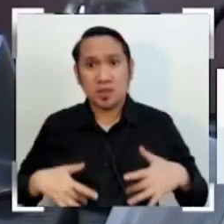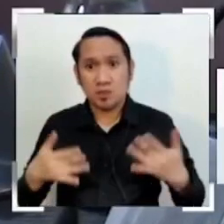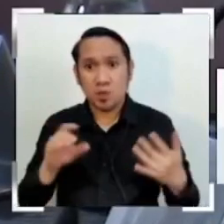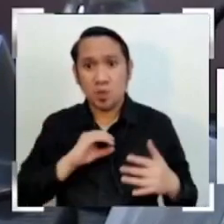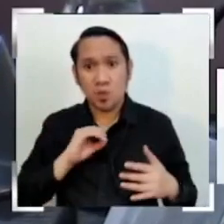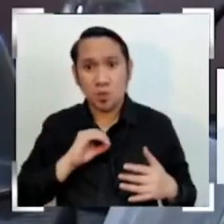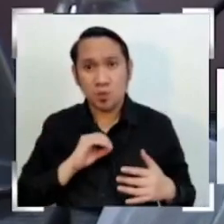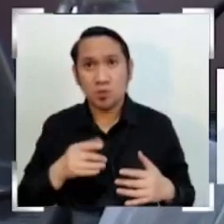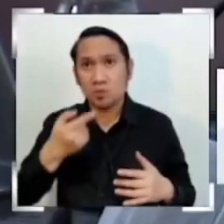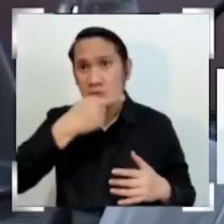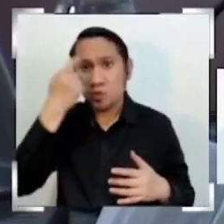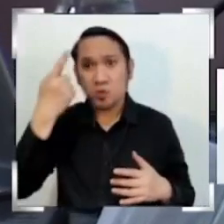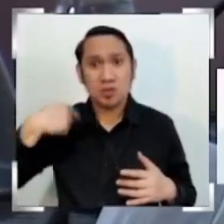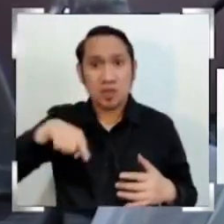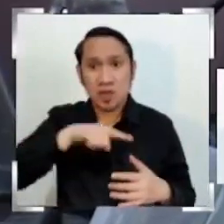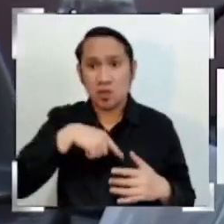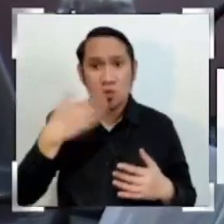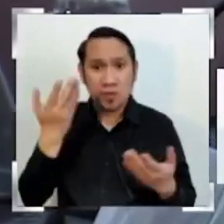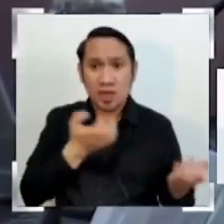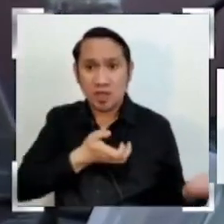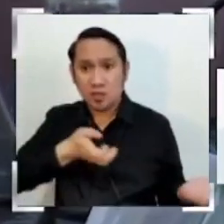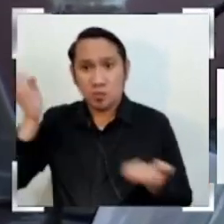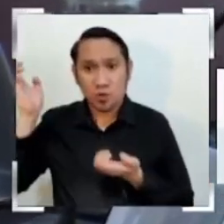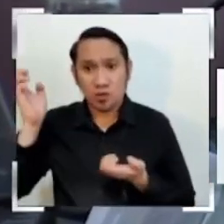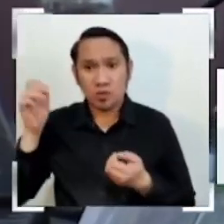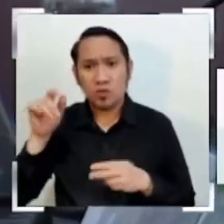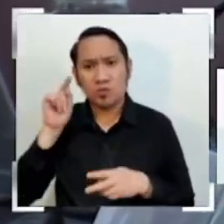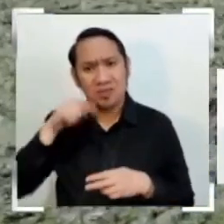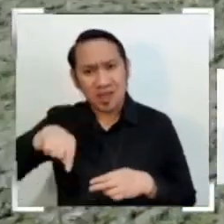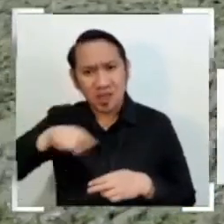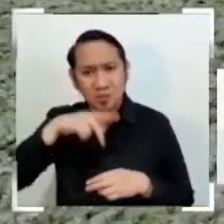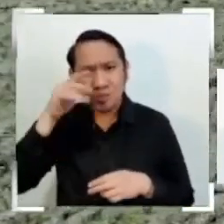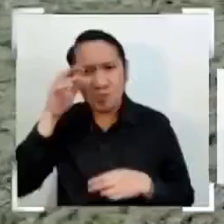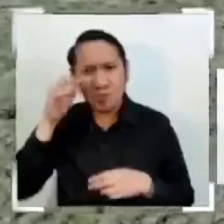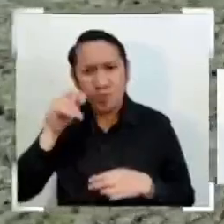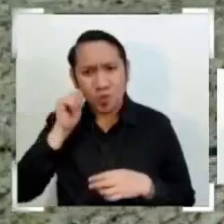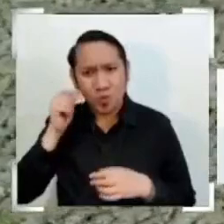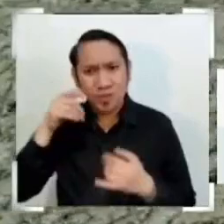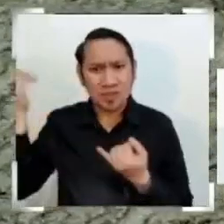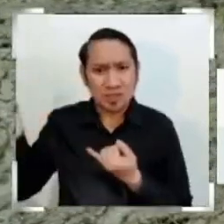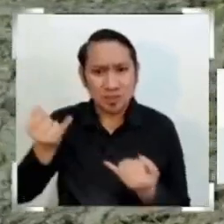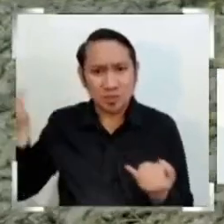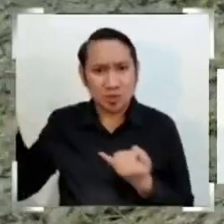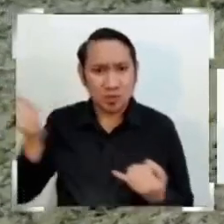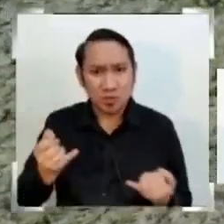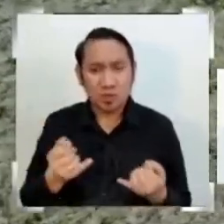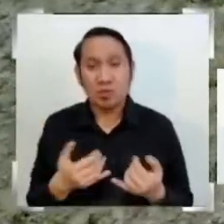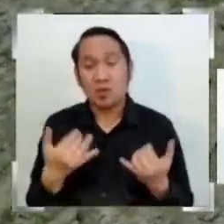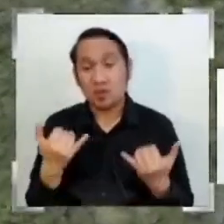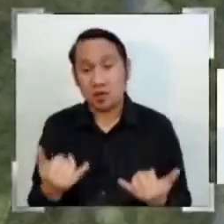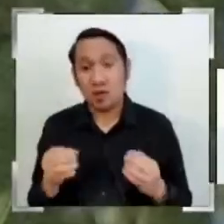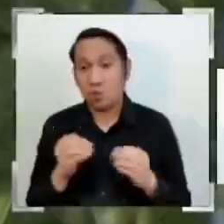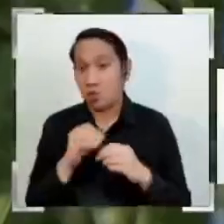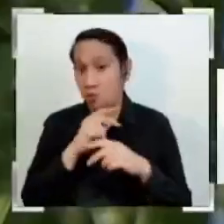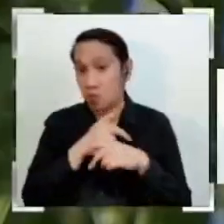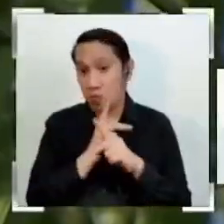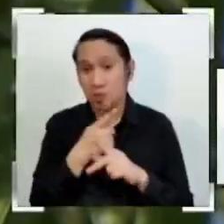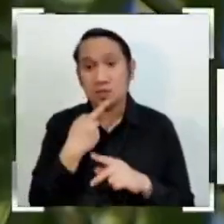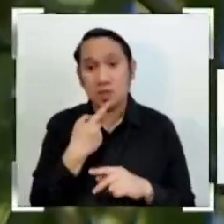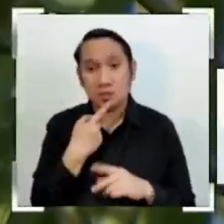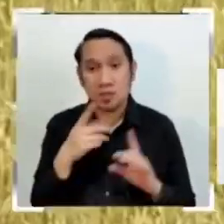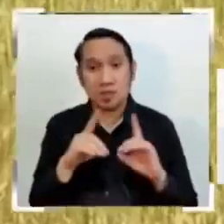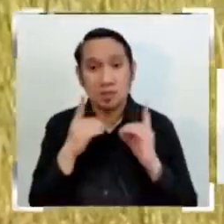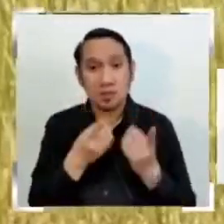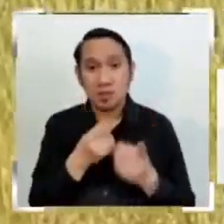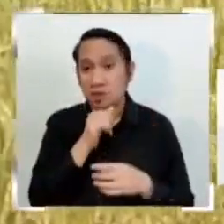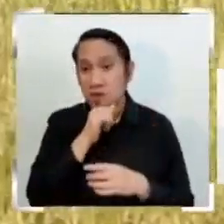pa nag-i-export. Ngayon, import na lang ng import ng lahat. Pinalalakas naman daw ang produksyon ayon sa DA, pero hindi raw